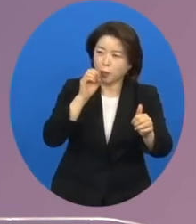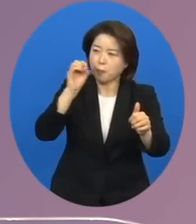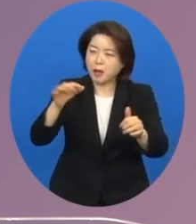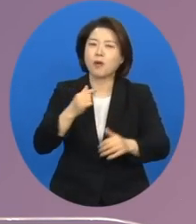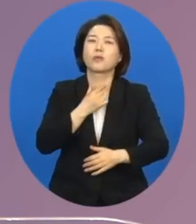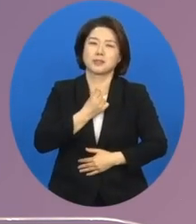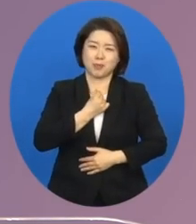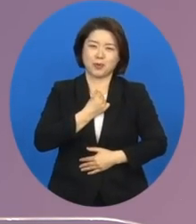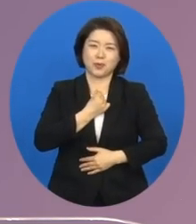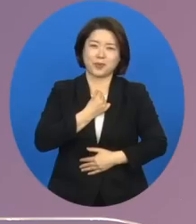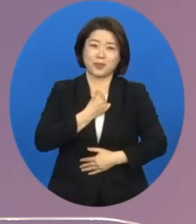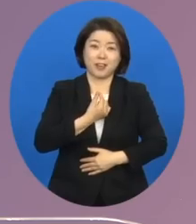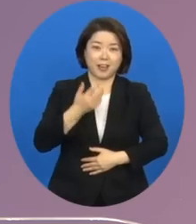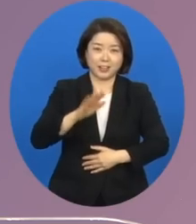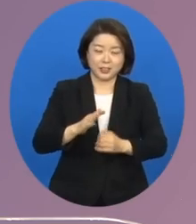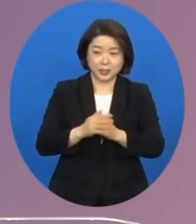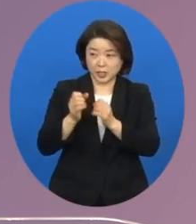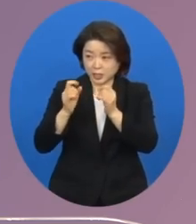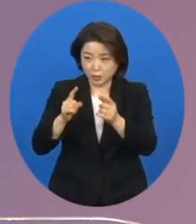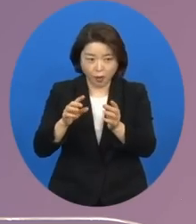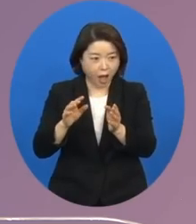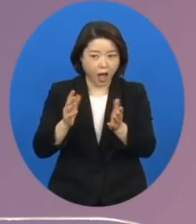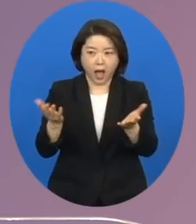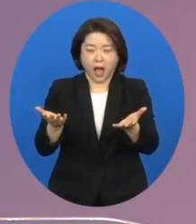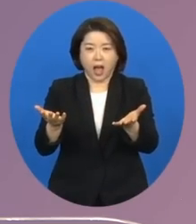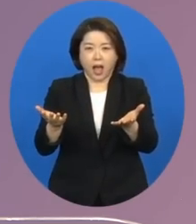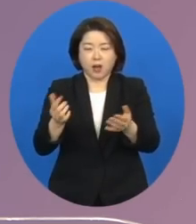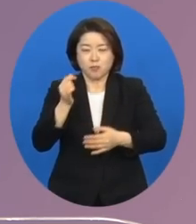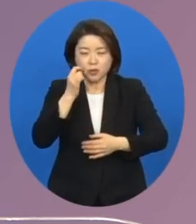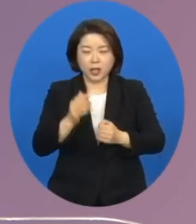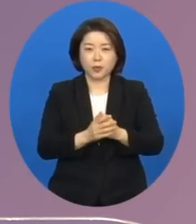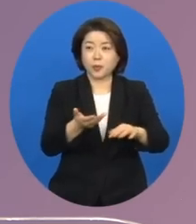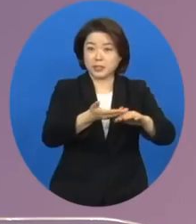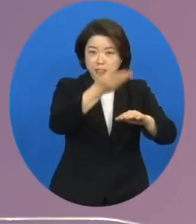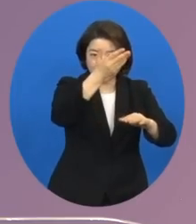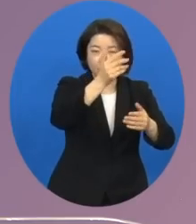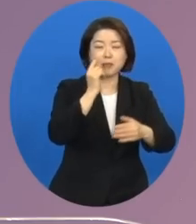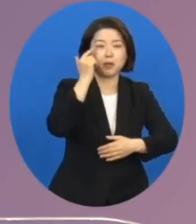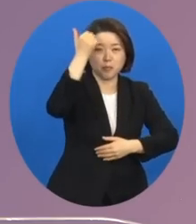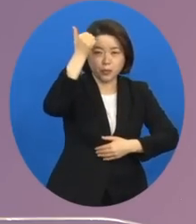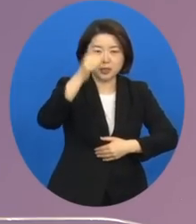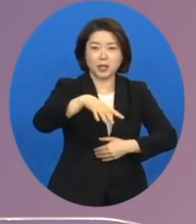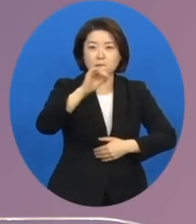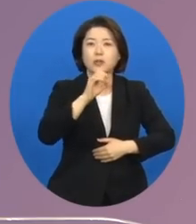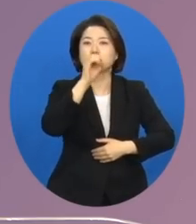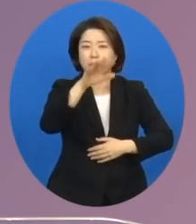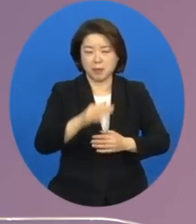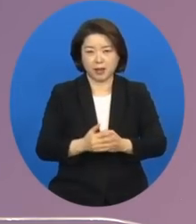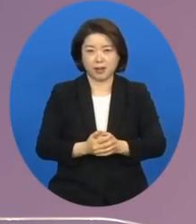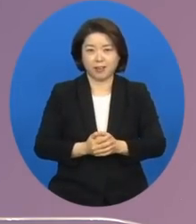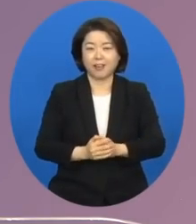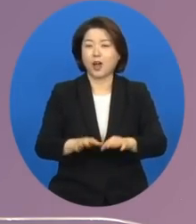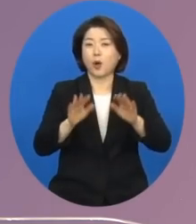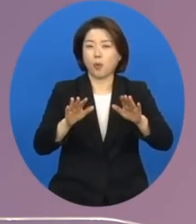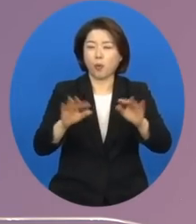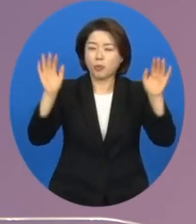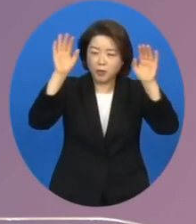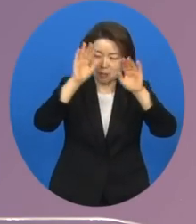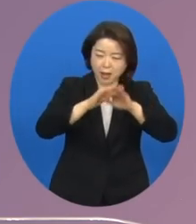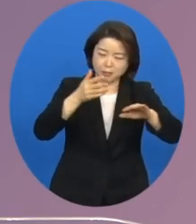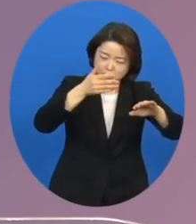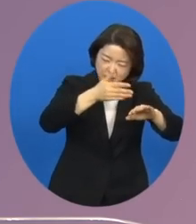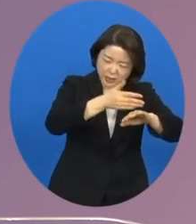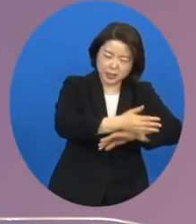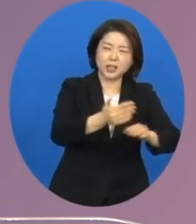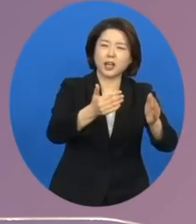하려고 있어요 근데 기회를 놓치고 선배 목사님이 먼저 말씀을 하시는데 오늘 밤에